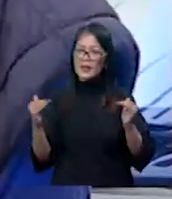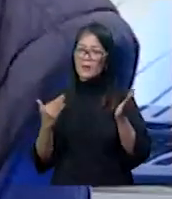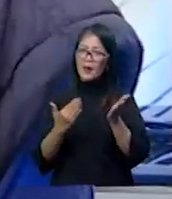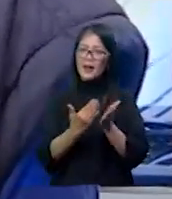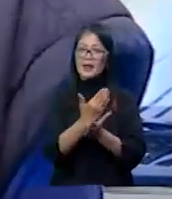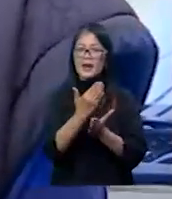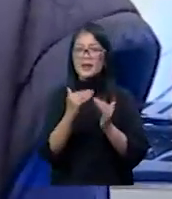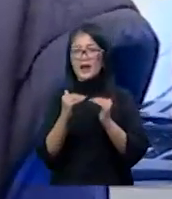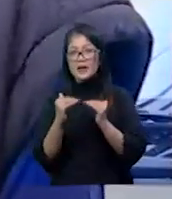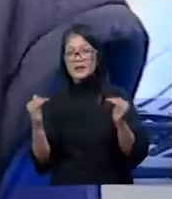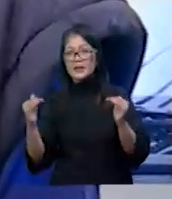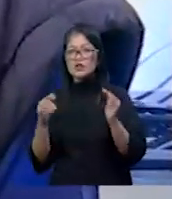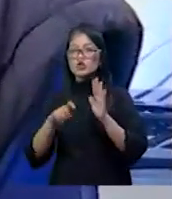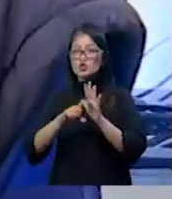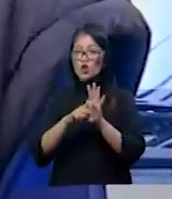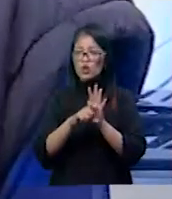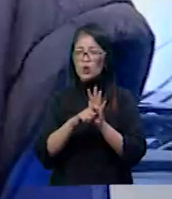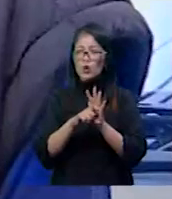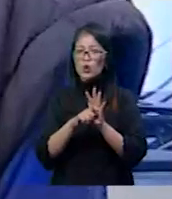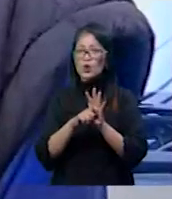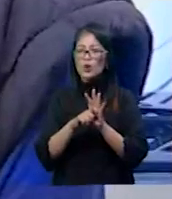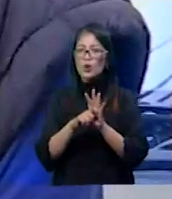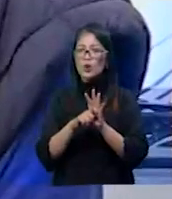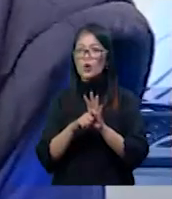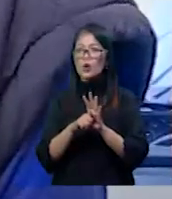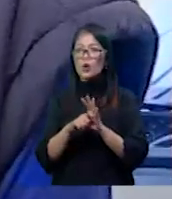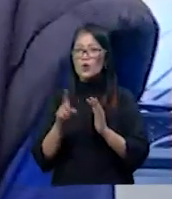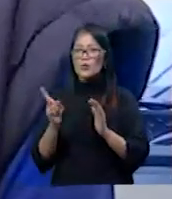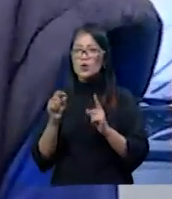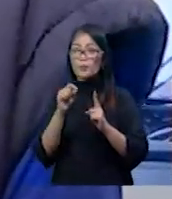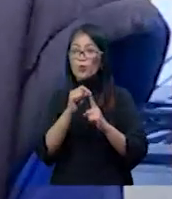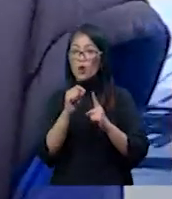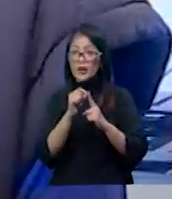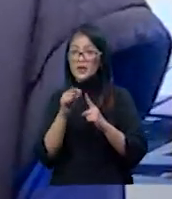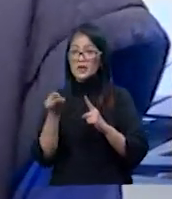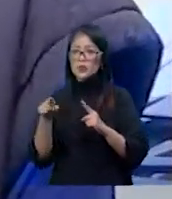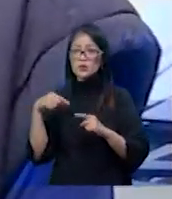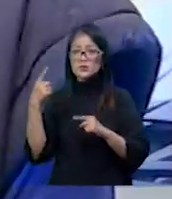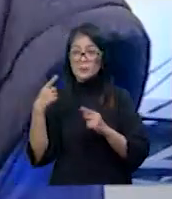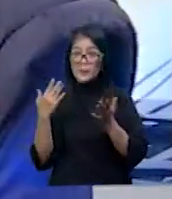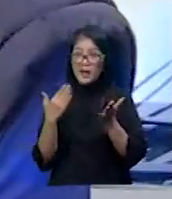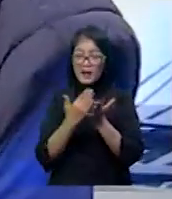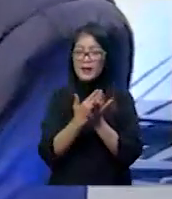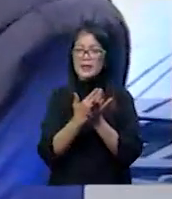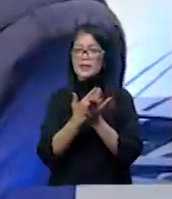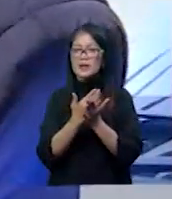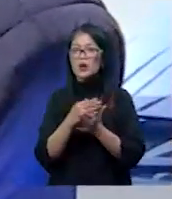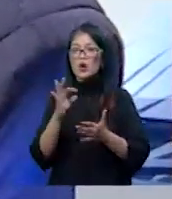misalnya kita cuma di nggak ada kan poin itu, jadi setiap kita melakukan pelanggaran